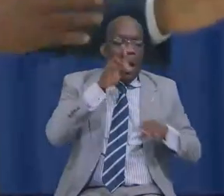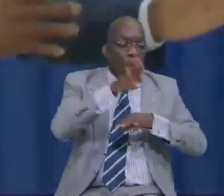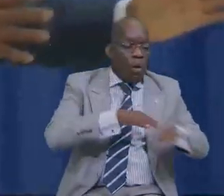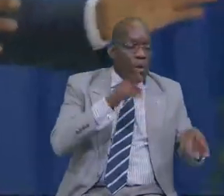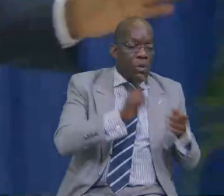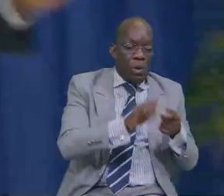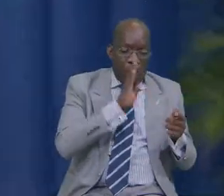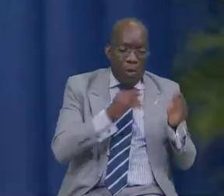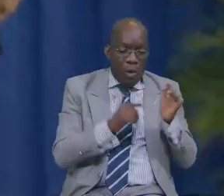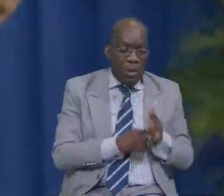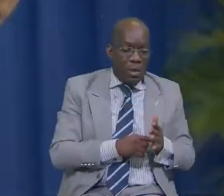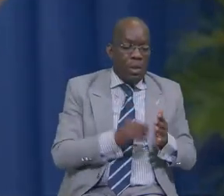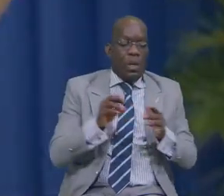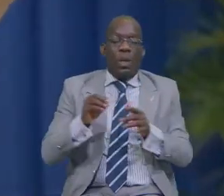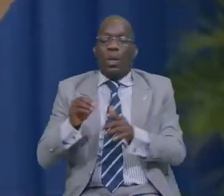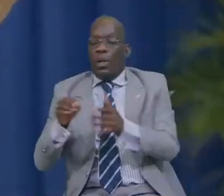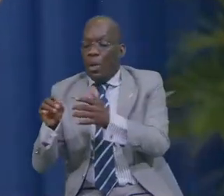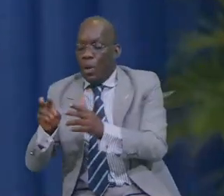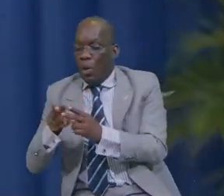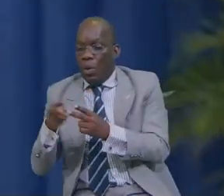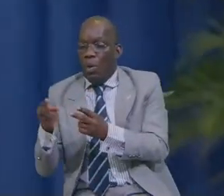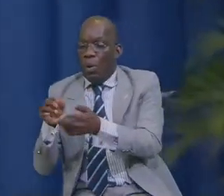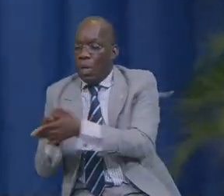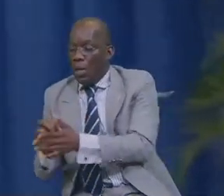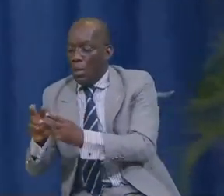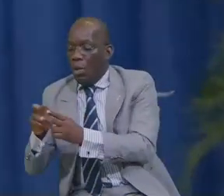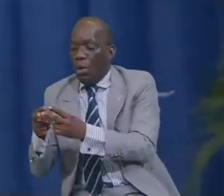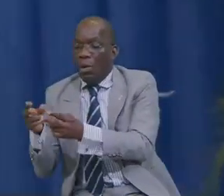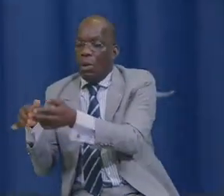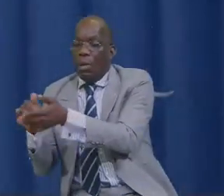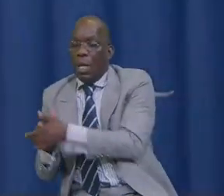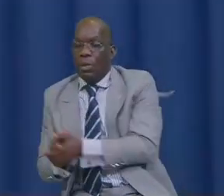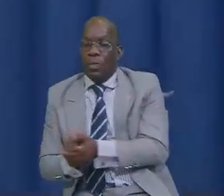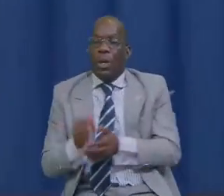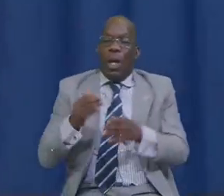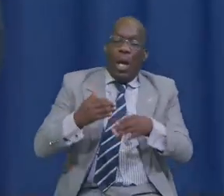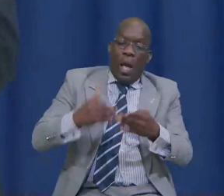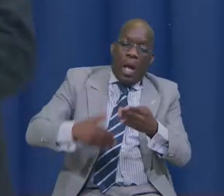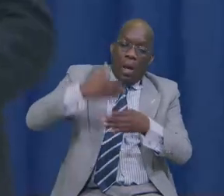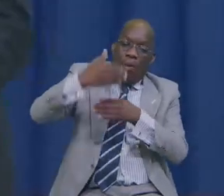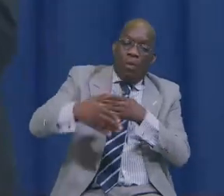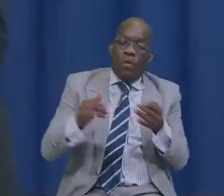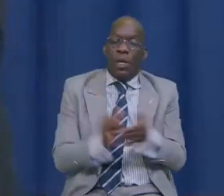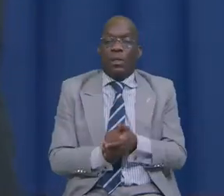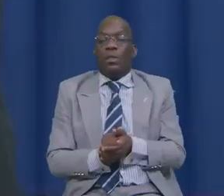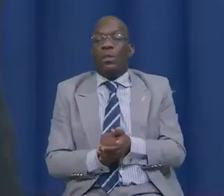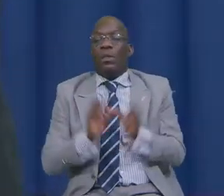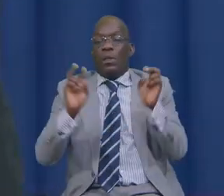ceci ou cela, dans l'Église, c'est bon. Mais au-delà des